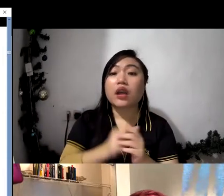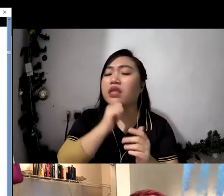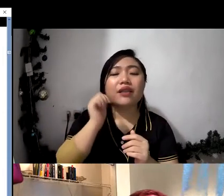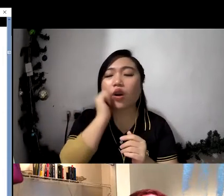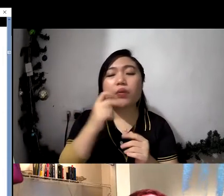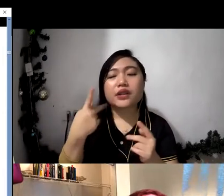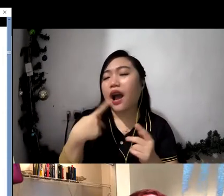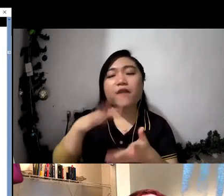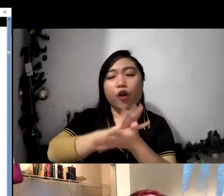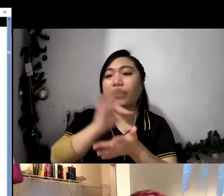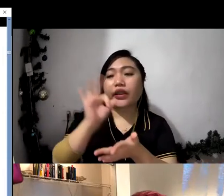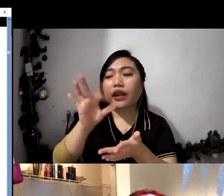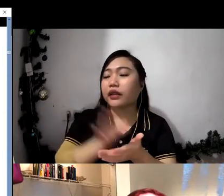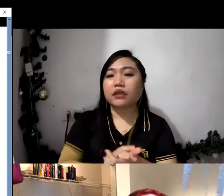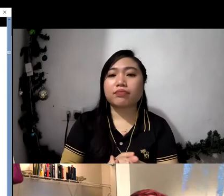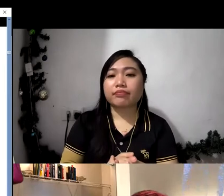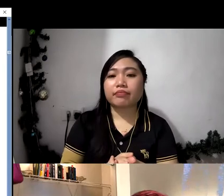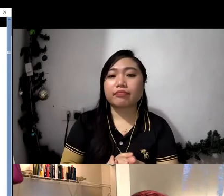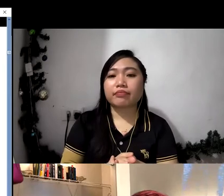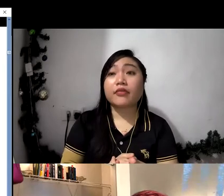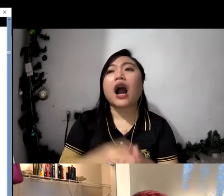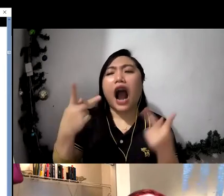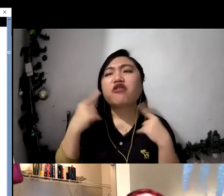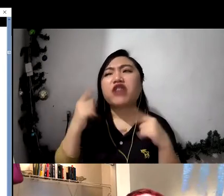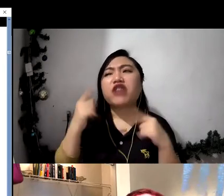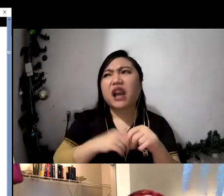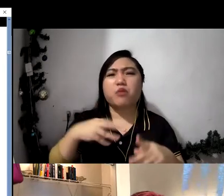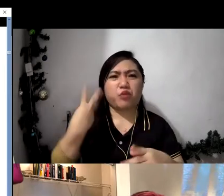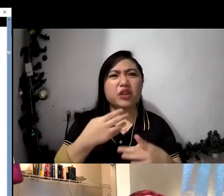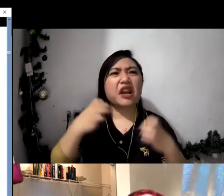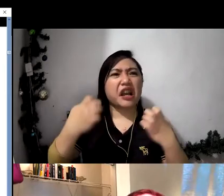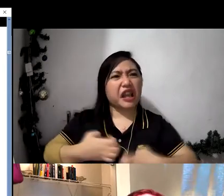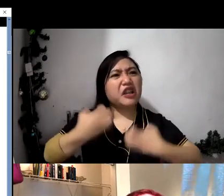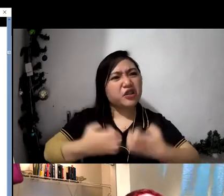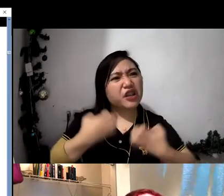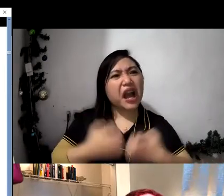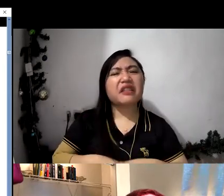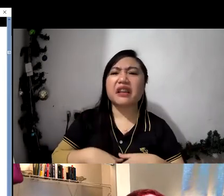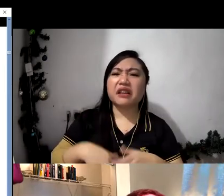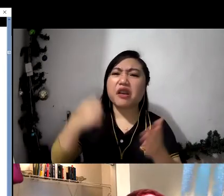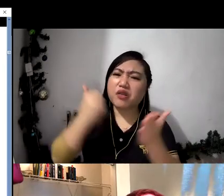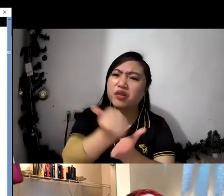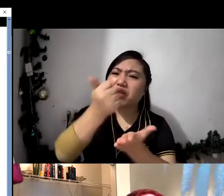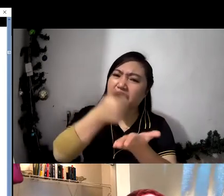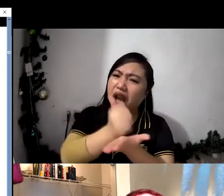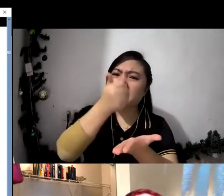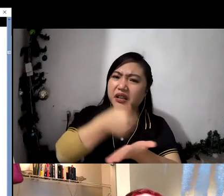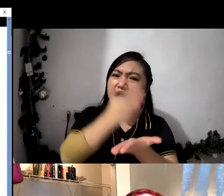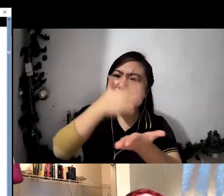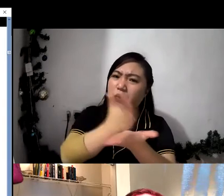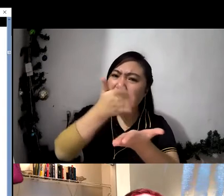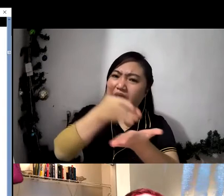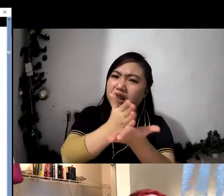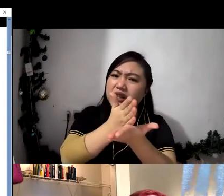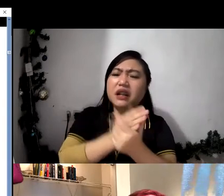sa pagkakataong nagkakaroon tayo na i-enjoy natin yung civil rights natin, ano, yung you know, walking out